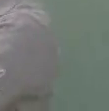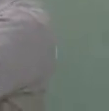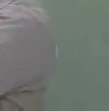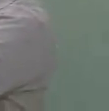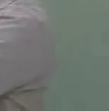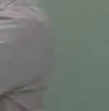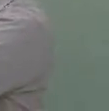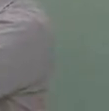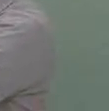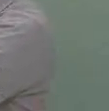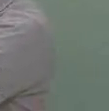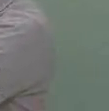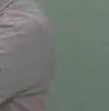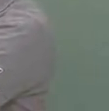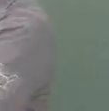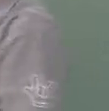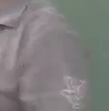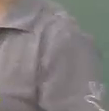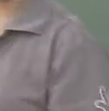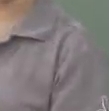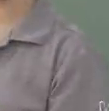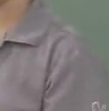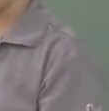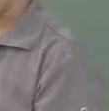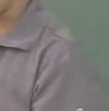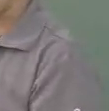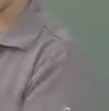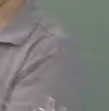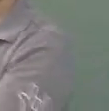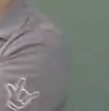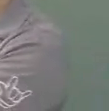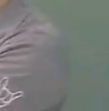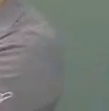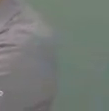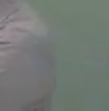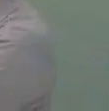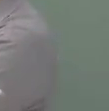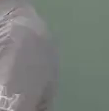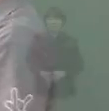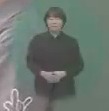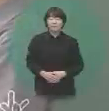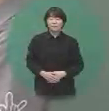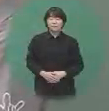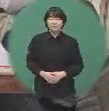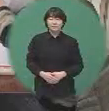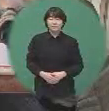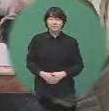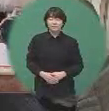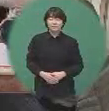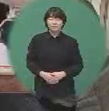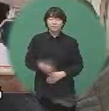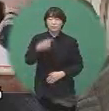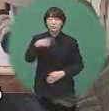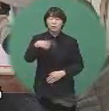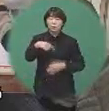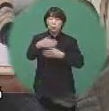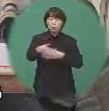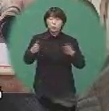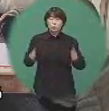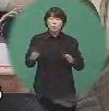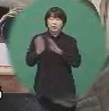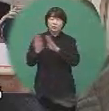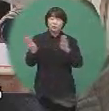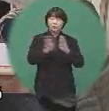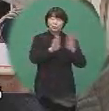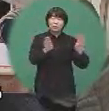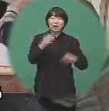はじめまして、顔とか合わせますよね。はじめまして。 教室は8回コース